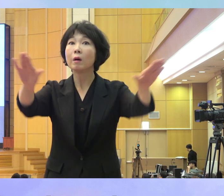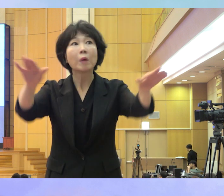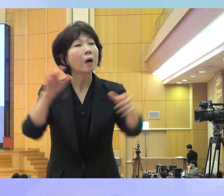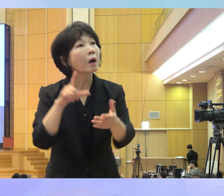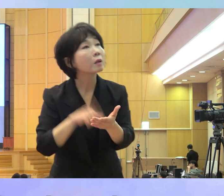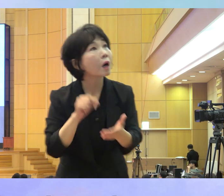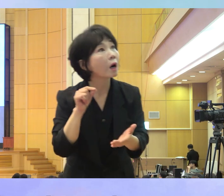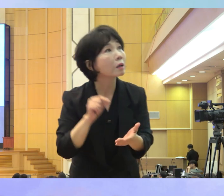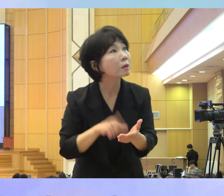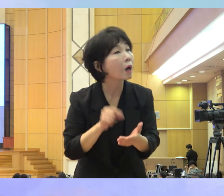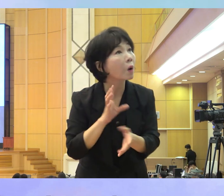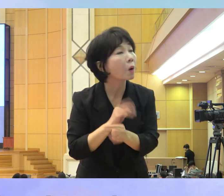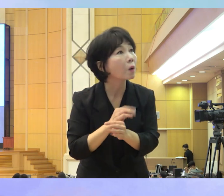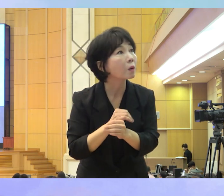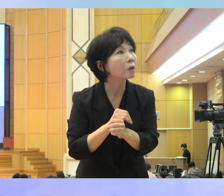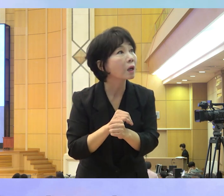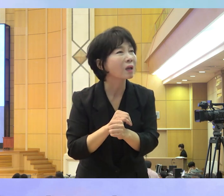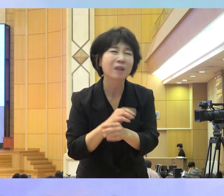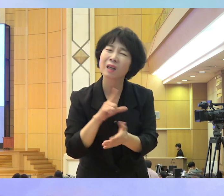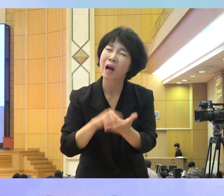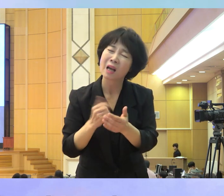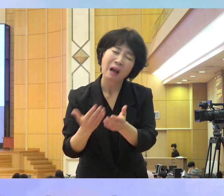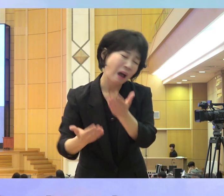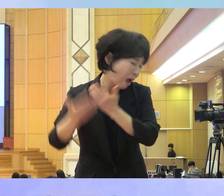150년 전으로 기억됩니다. 약.